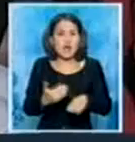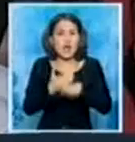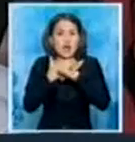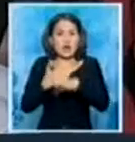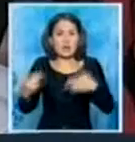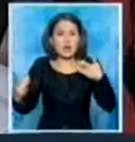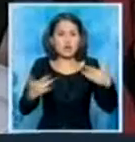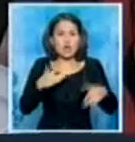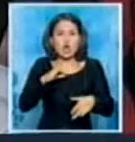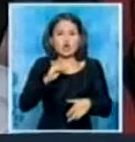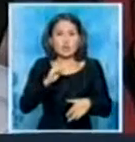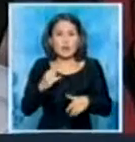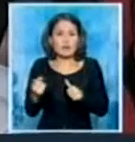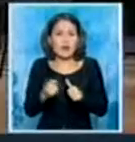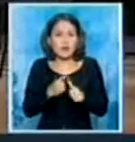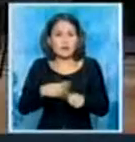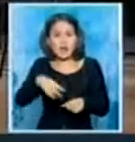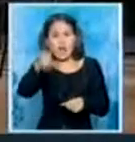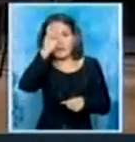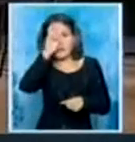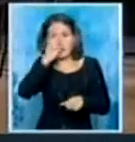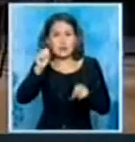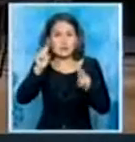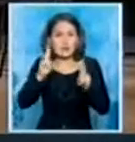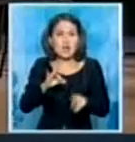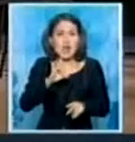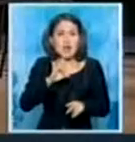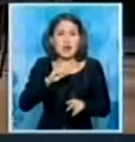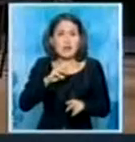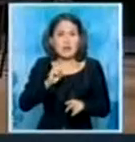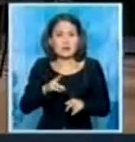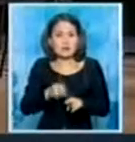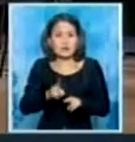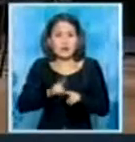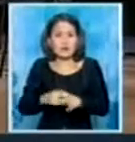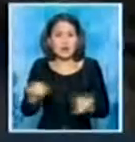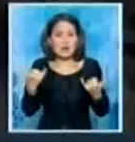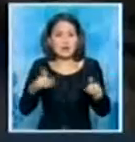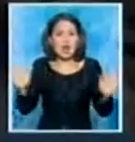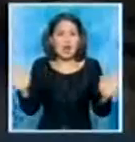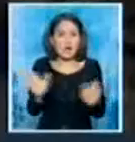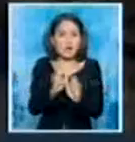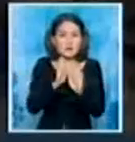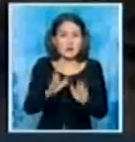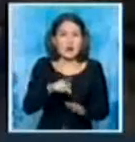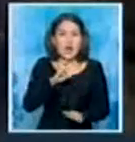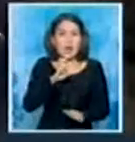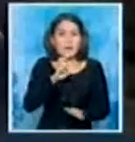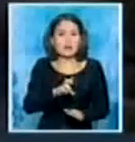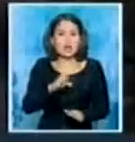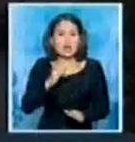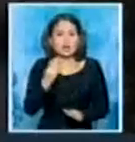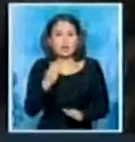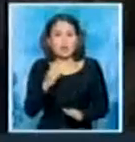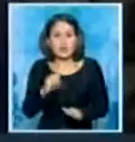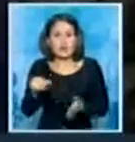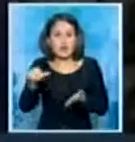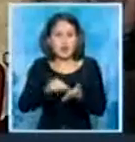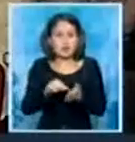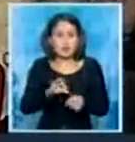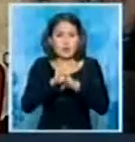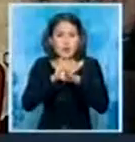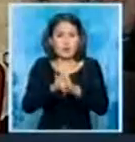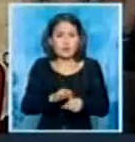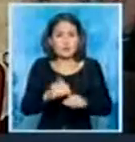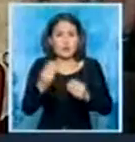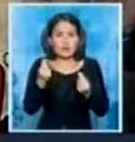Жұбанов атындағы мемлекеттік шекті аспаптар квартеті, Романовтың Бат Капелла хоры және Батырхан Шүкеновтің қатысуымен өтті.